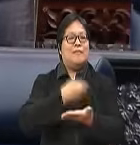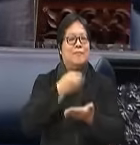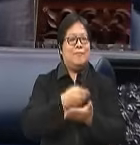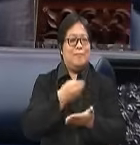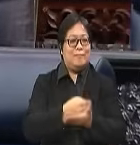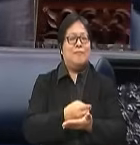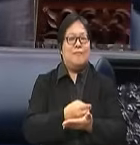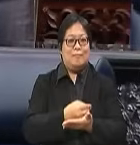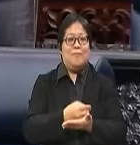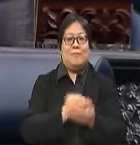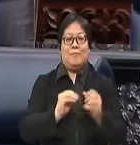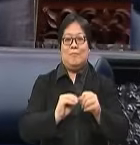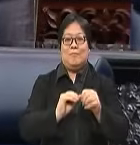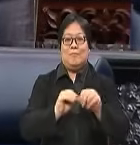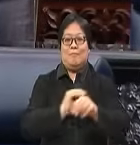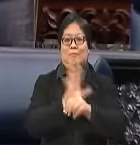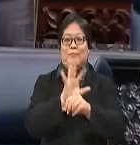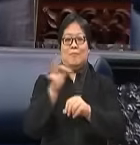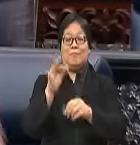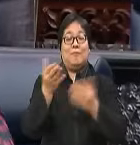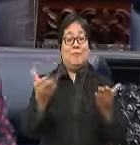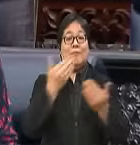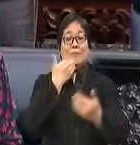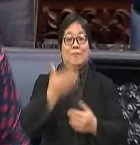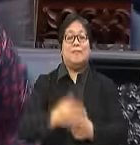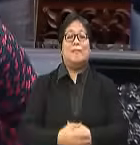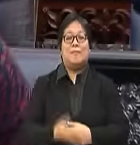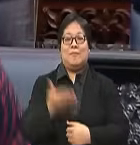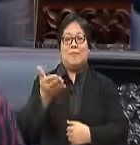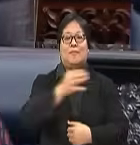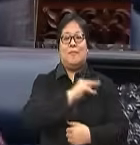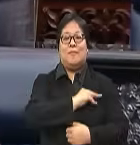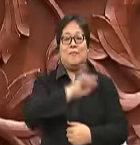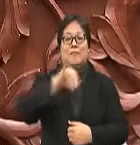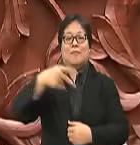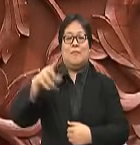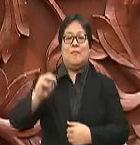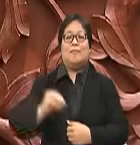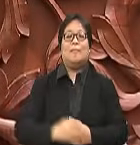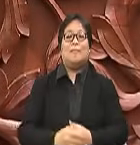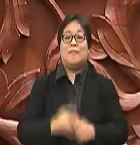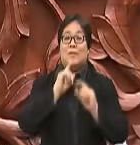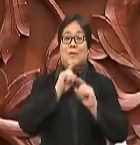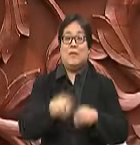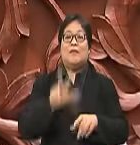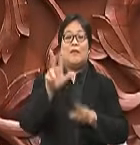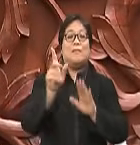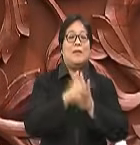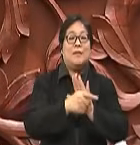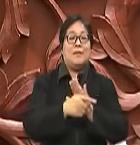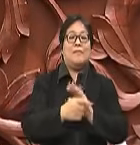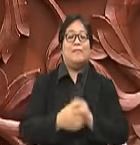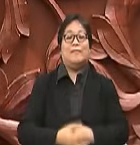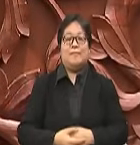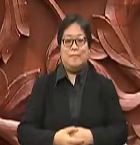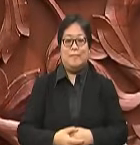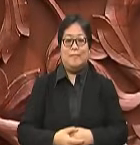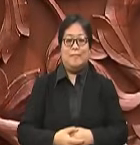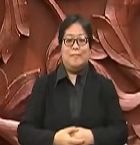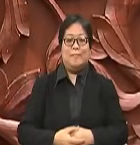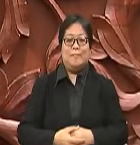pendapatan jika Le pen demi ini tugase film menteri di jabatan premethrin jawabnya tiga menit